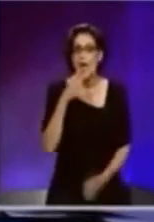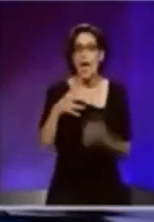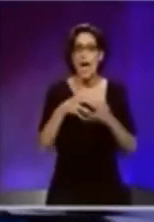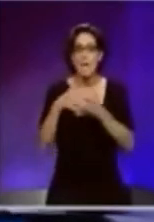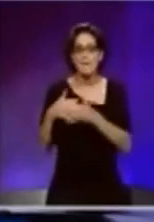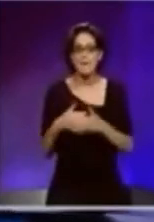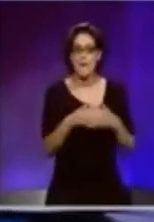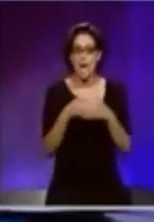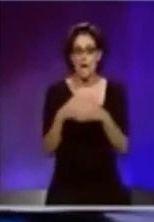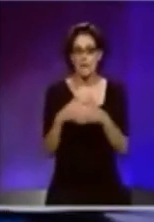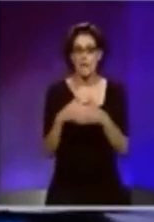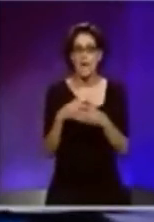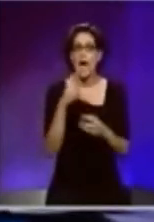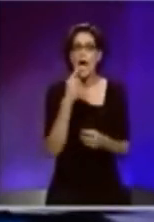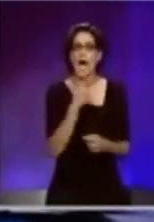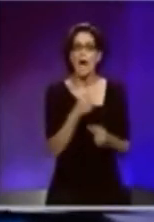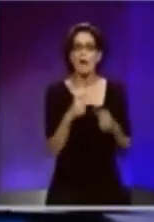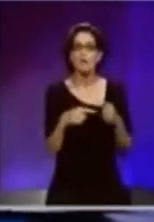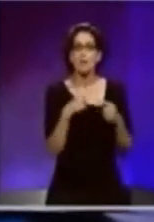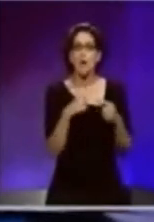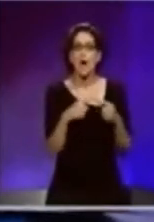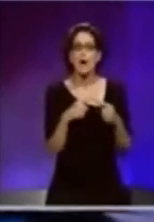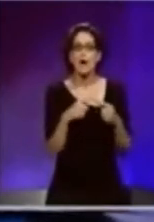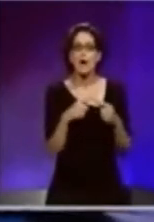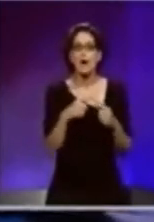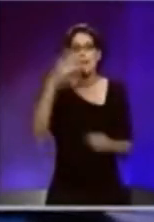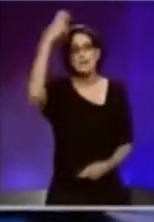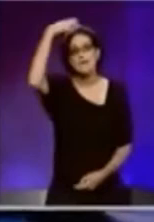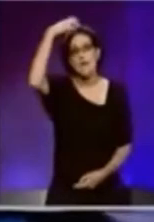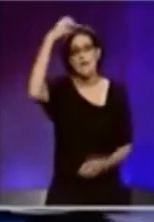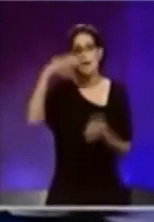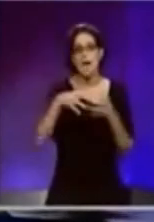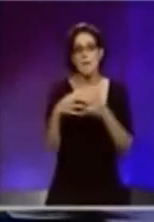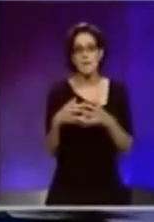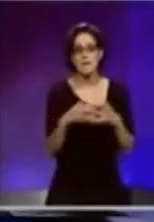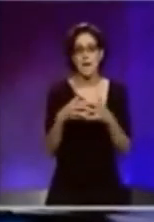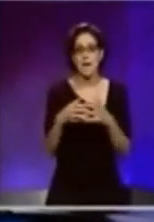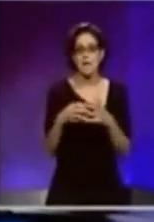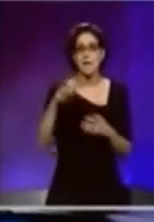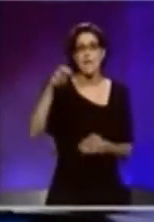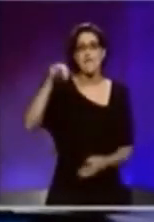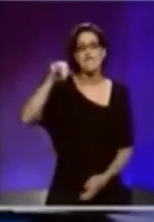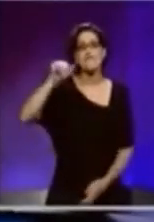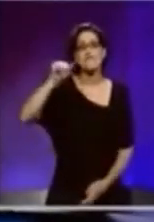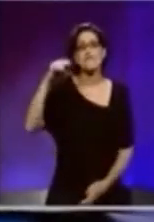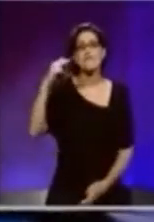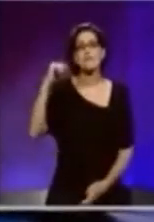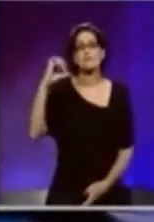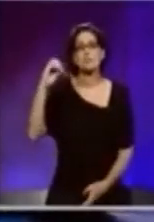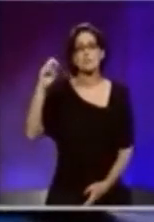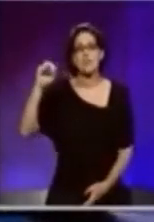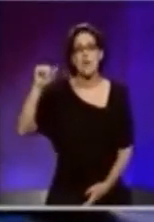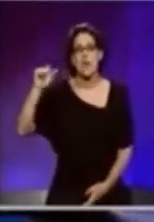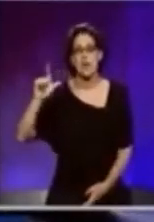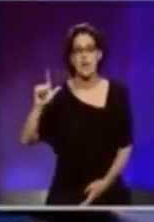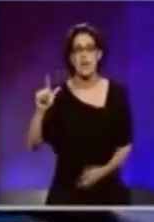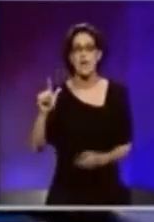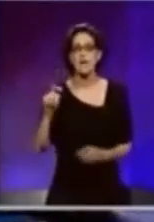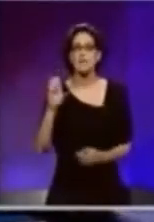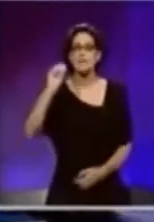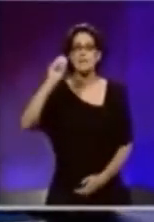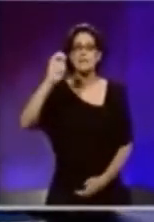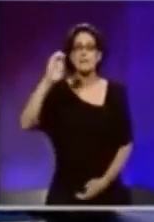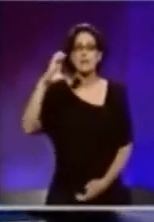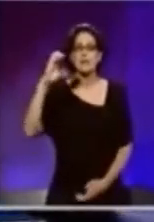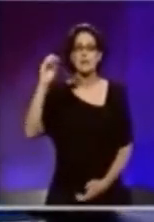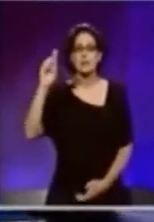zvela x-kienet jame l-gvern Amerikan finn National Security Agency finn kienet jissemma u finn kienet jissorver li għaffarijit li